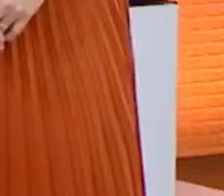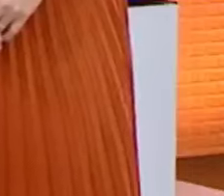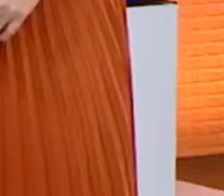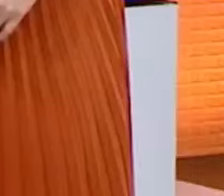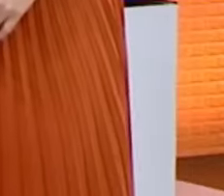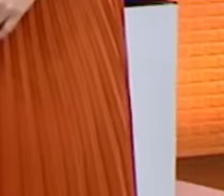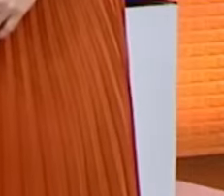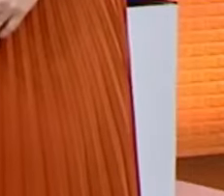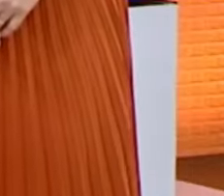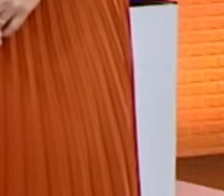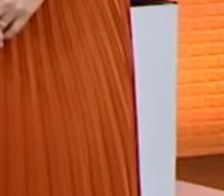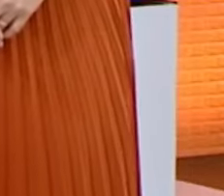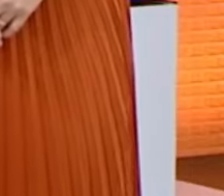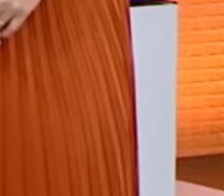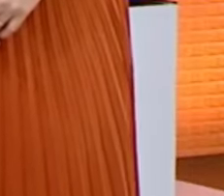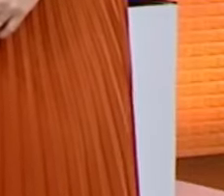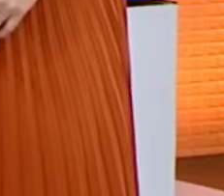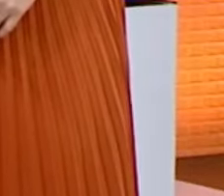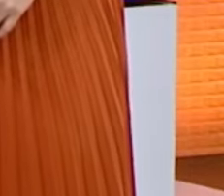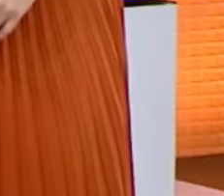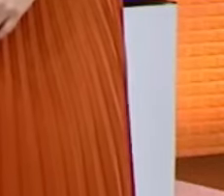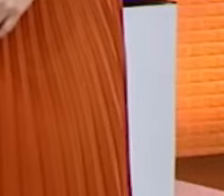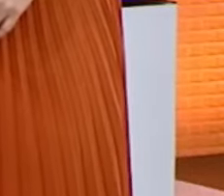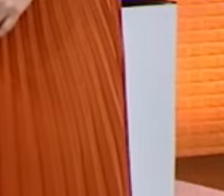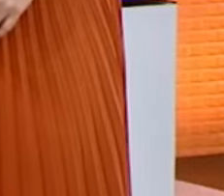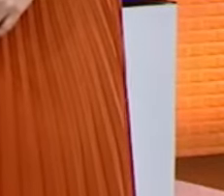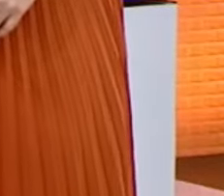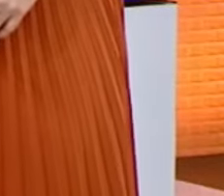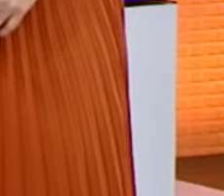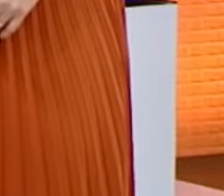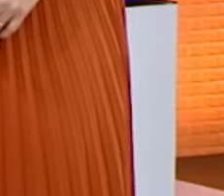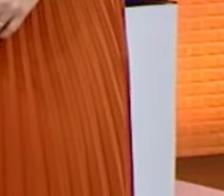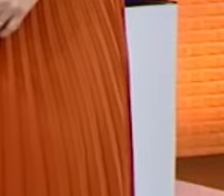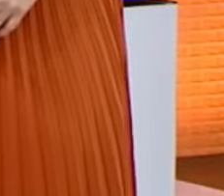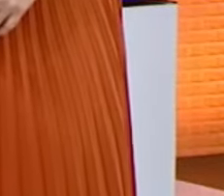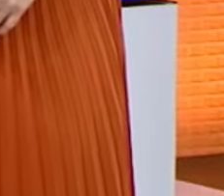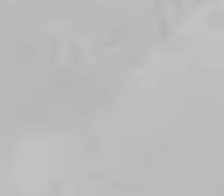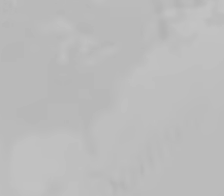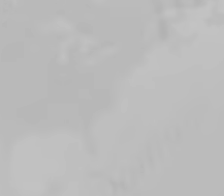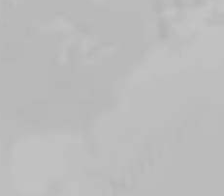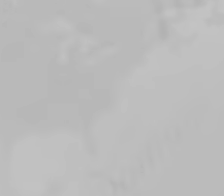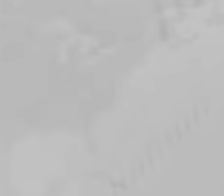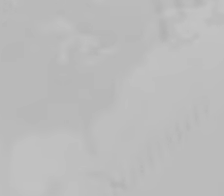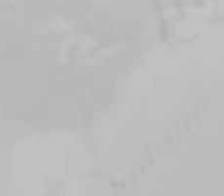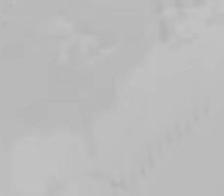niyo po kami sa GMA Pinoy TV at sa www.gmanews.tv.